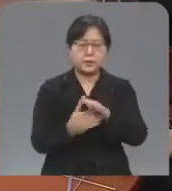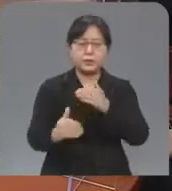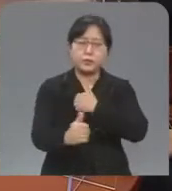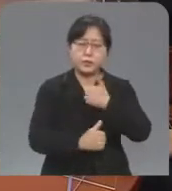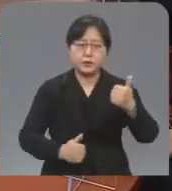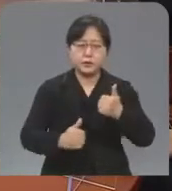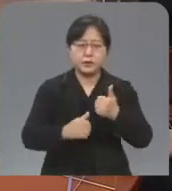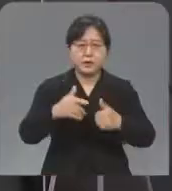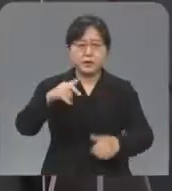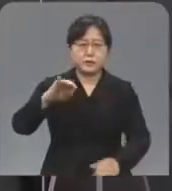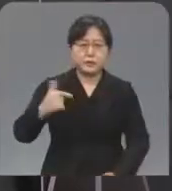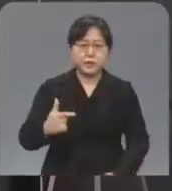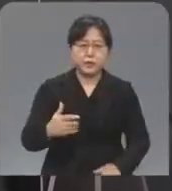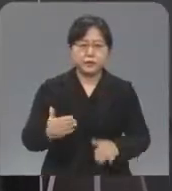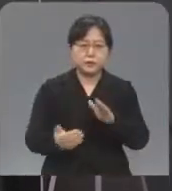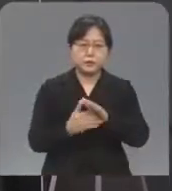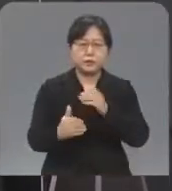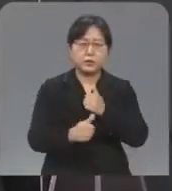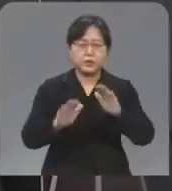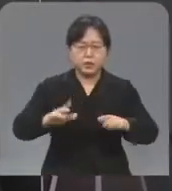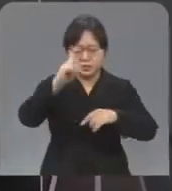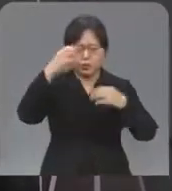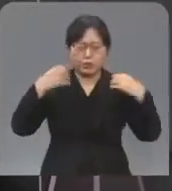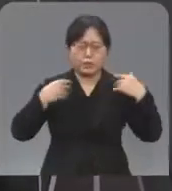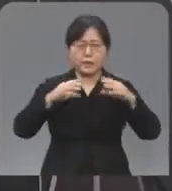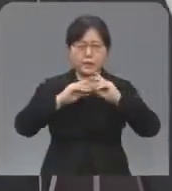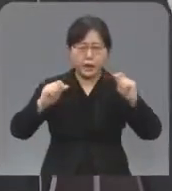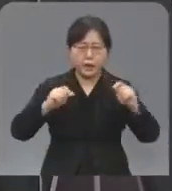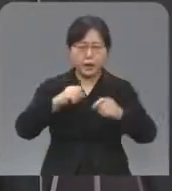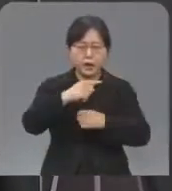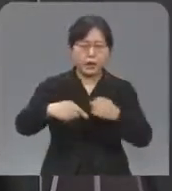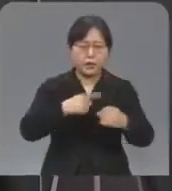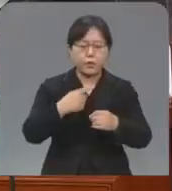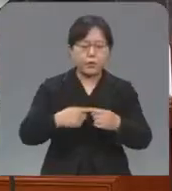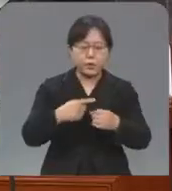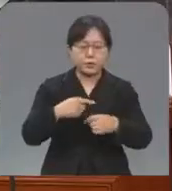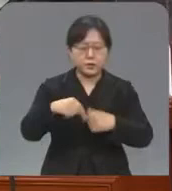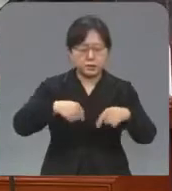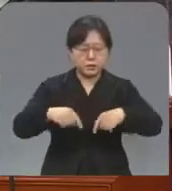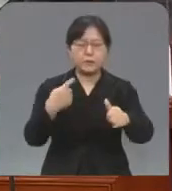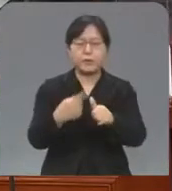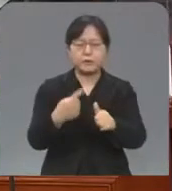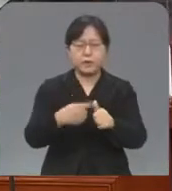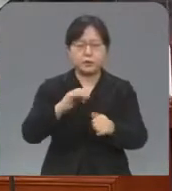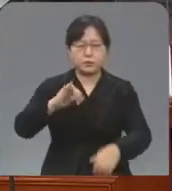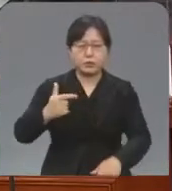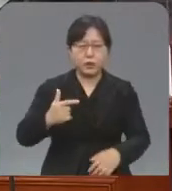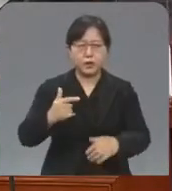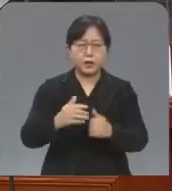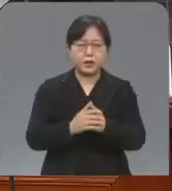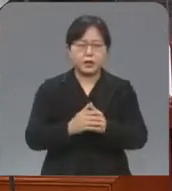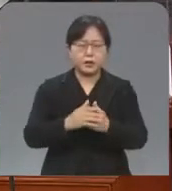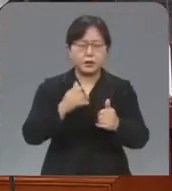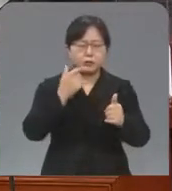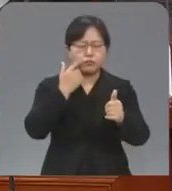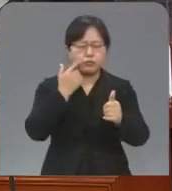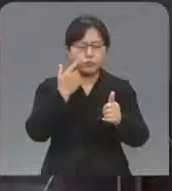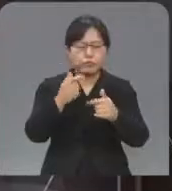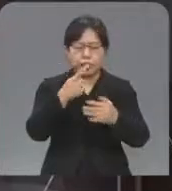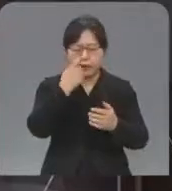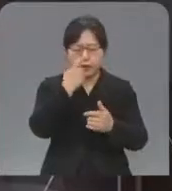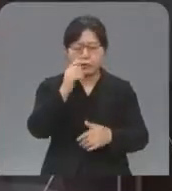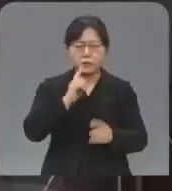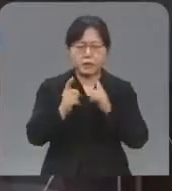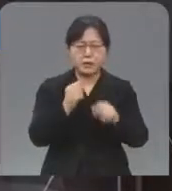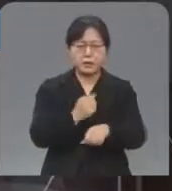최고위원회에서 김재원 최고위원이 현 정부의 부동산과 탈원전 정책을 비판하면서 전두환 씨에게 배워야 한다고 말하자,